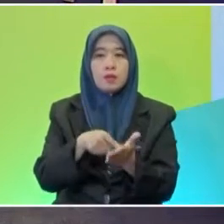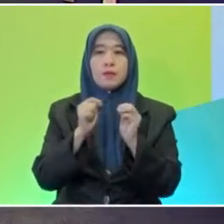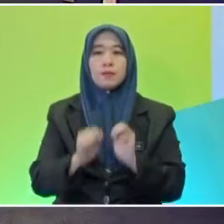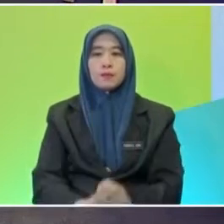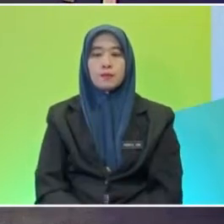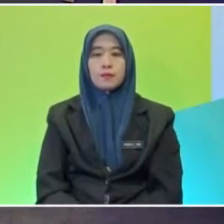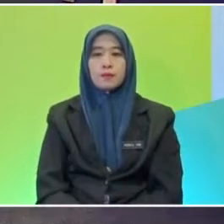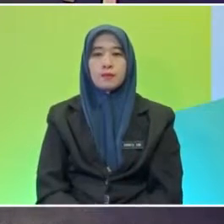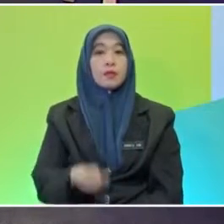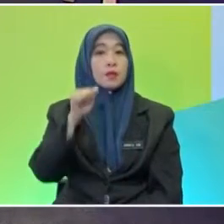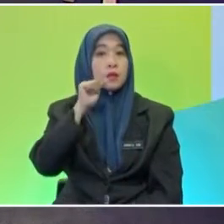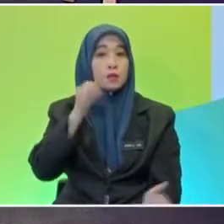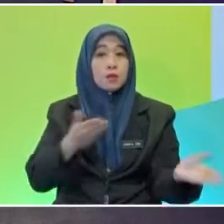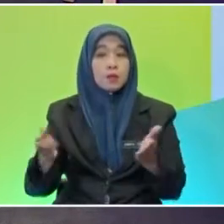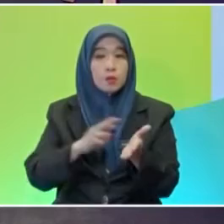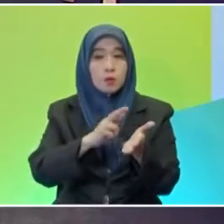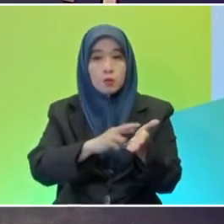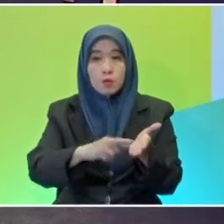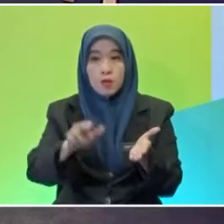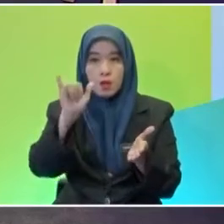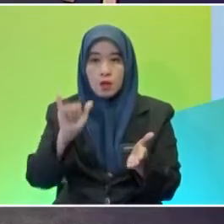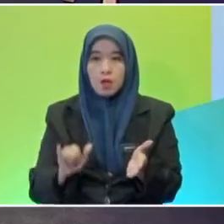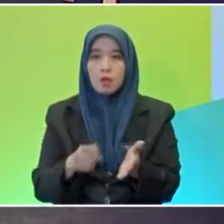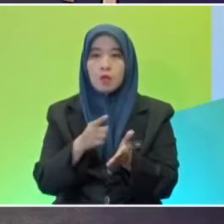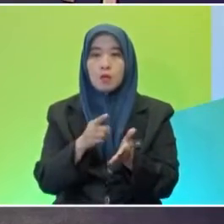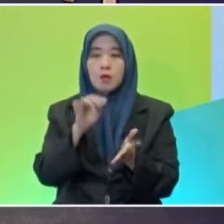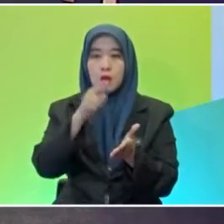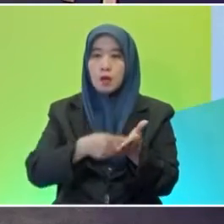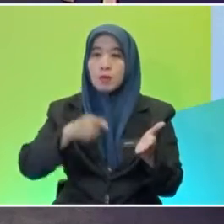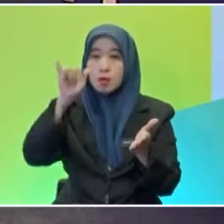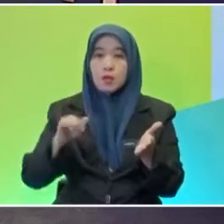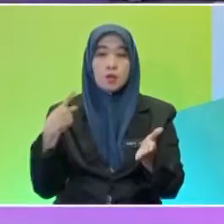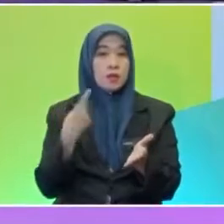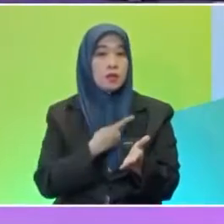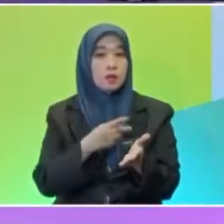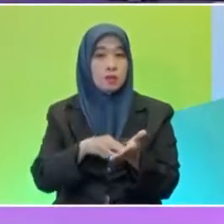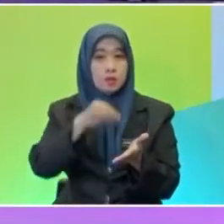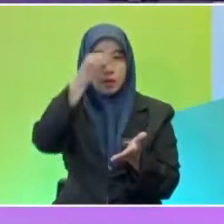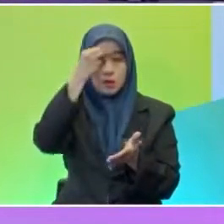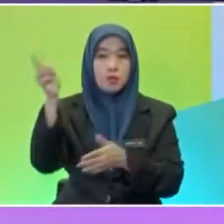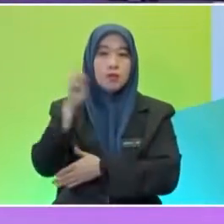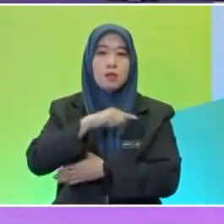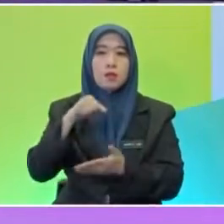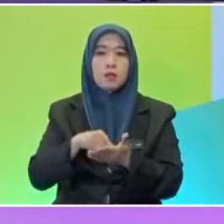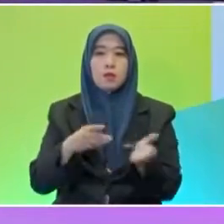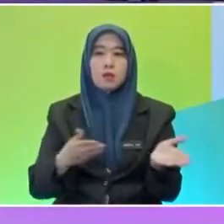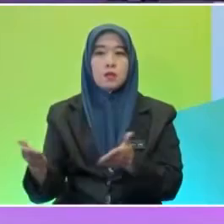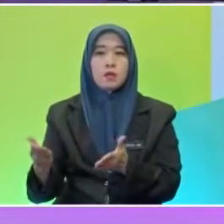memberikan rumusan apa yang kita belanja pada hari ini kita bagi 10